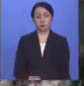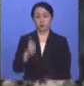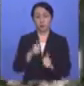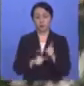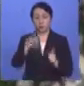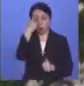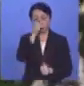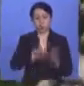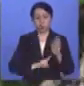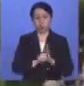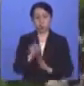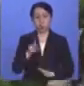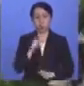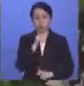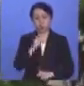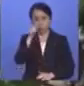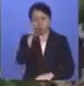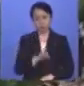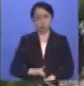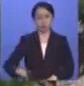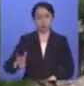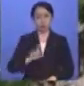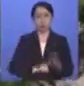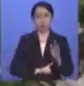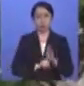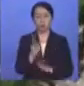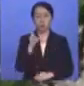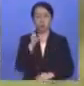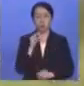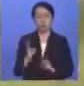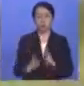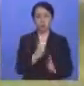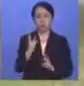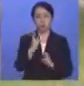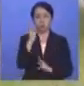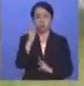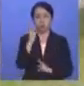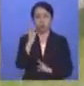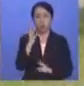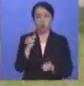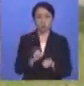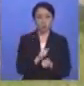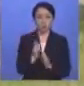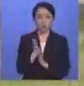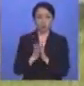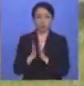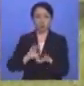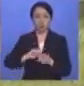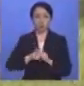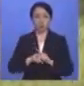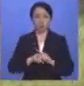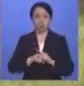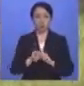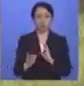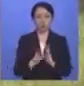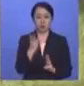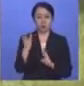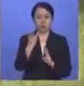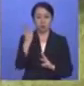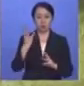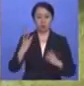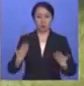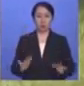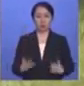Ежегодно, начиная с апреля месяца, в регионе резко возрастает количество пожаров. Горение сухой травы с переходом неконтролируемых загораний на